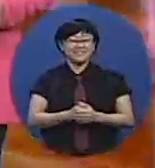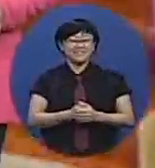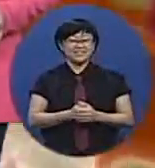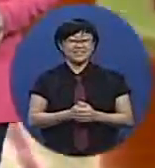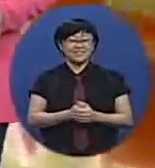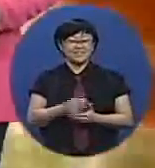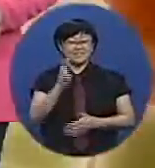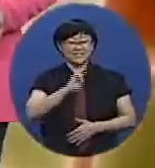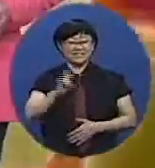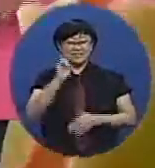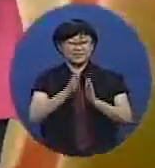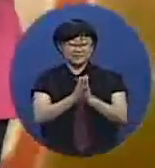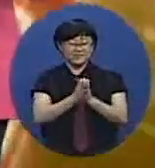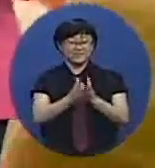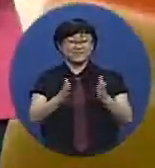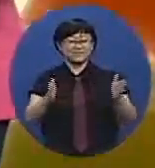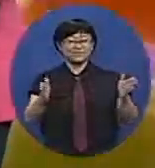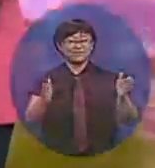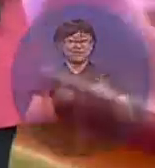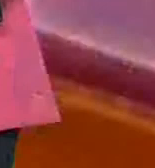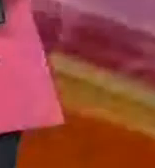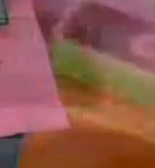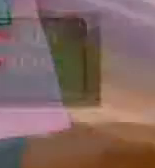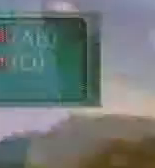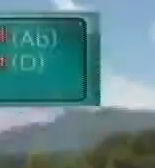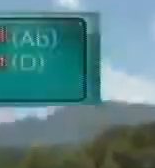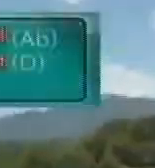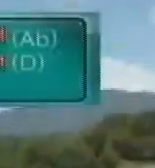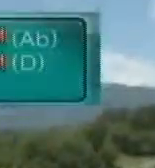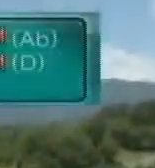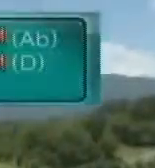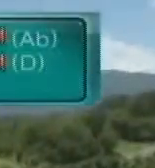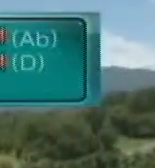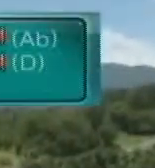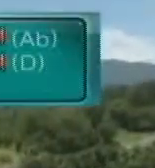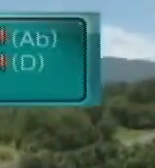미운 사랑 음악 주세요.